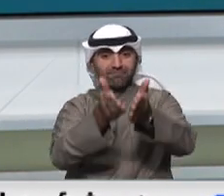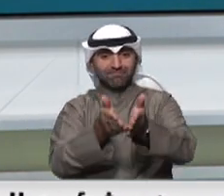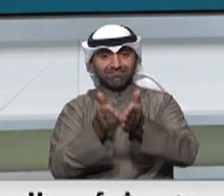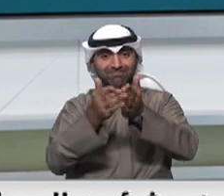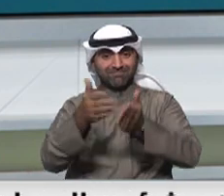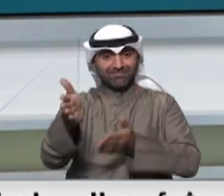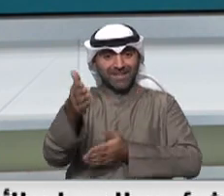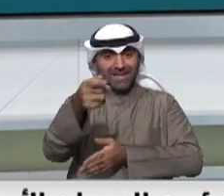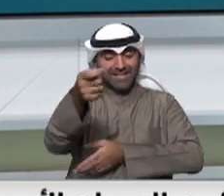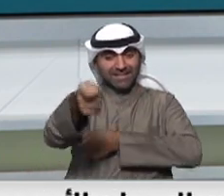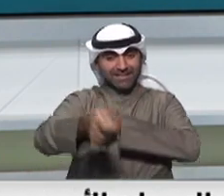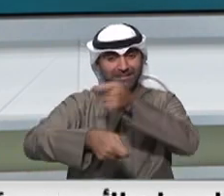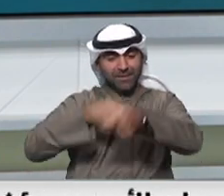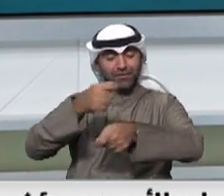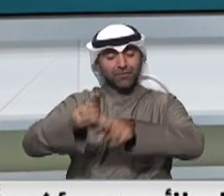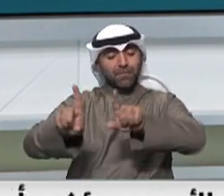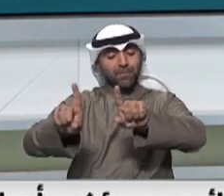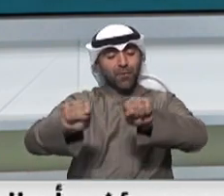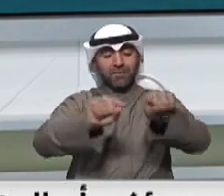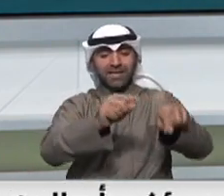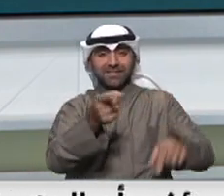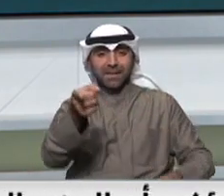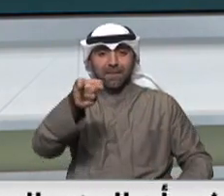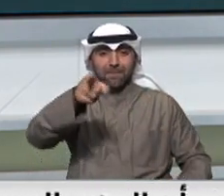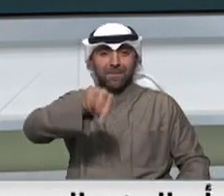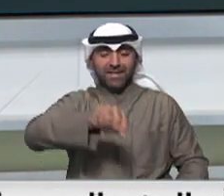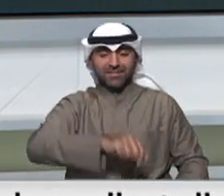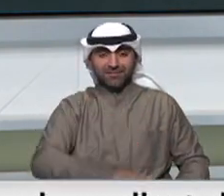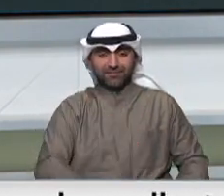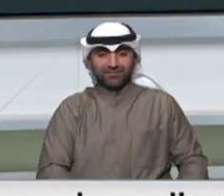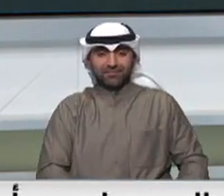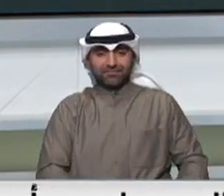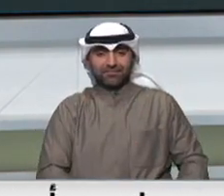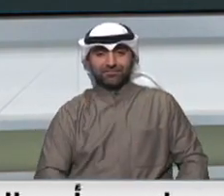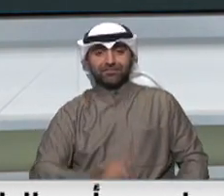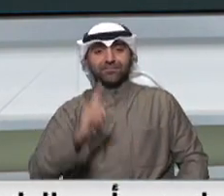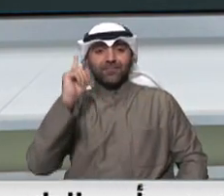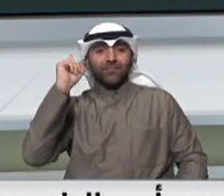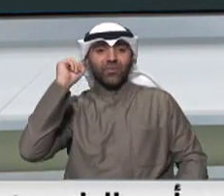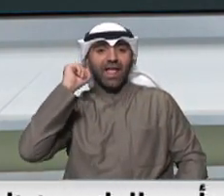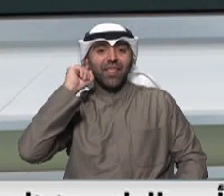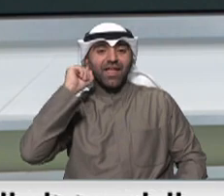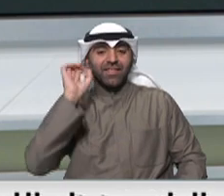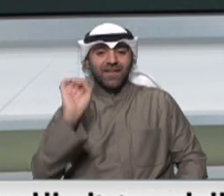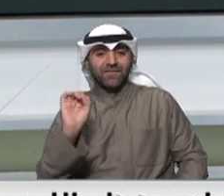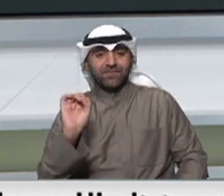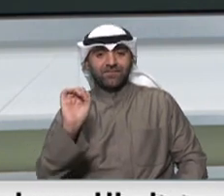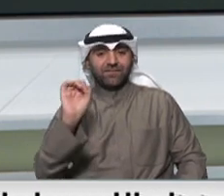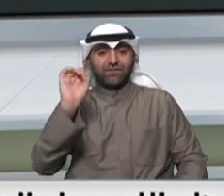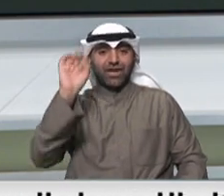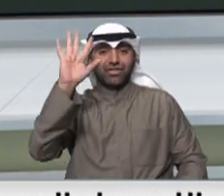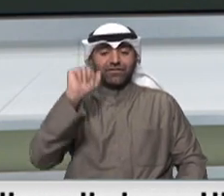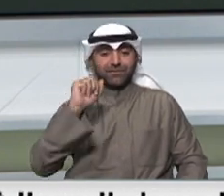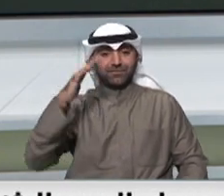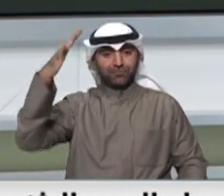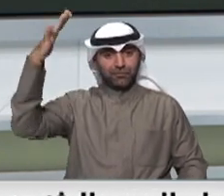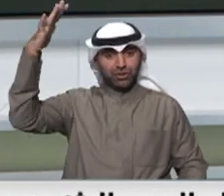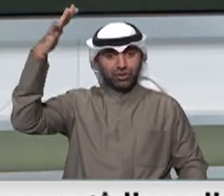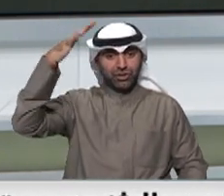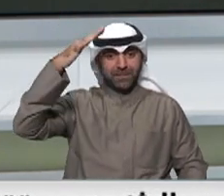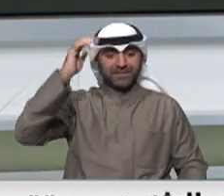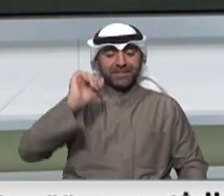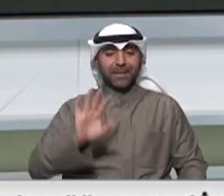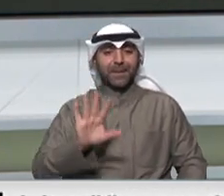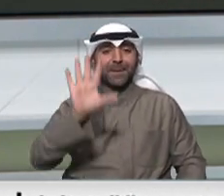صباحا والجزر الثالي الساعه 11 مساء المواقيت باذن الله اذان الفير الساعه 5 و3 دقائق والشروق الساعه